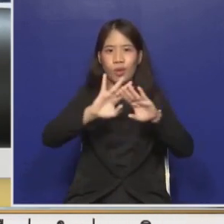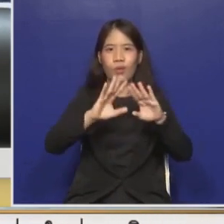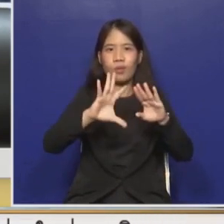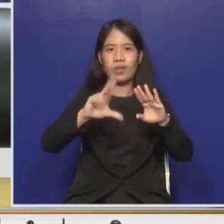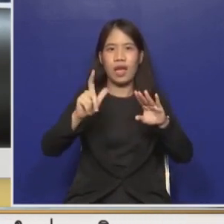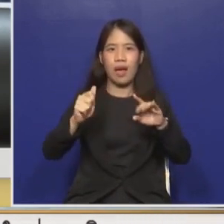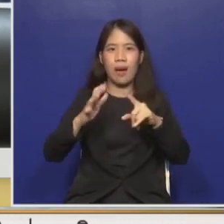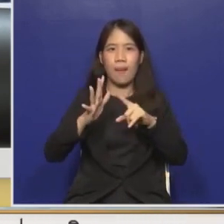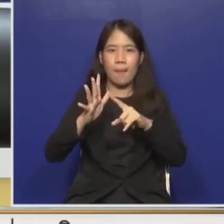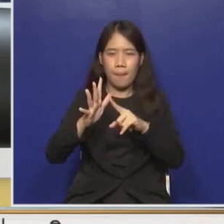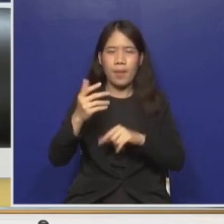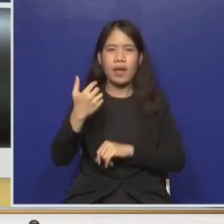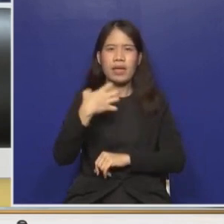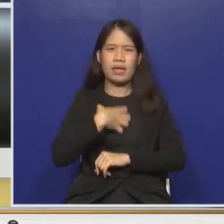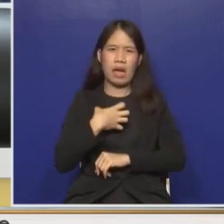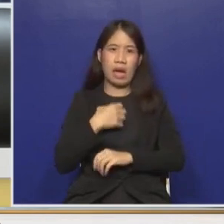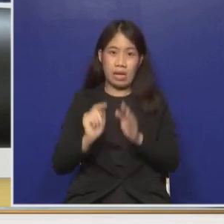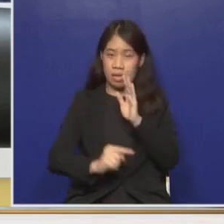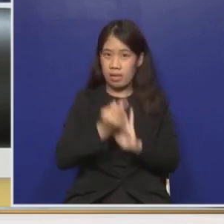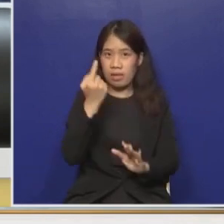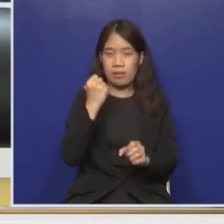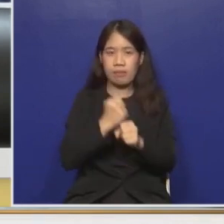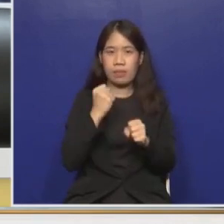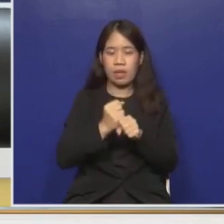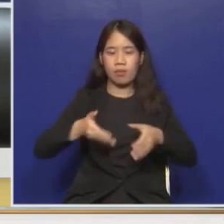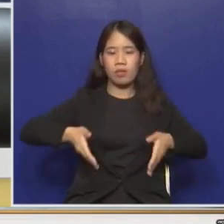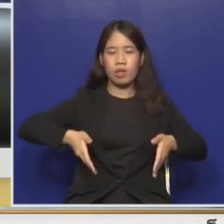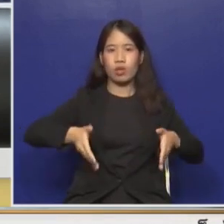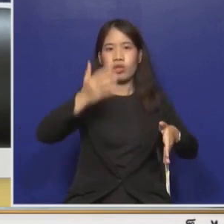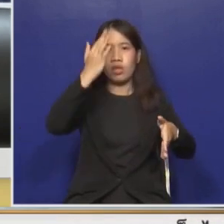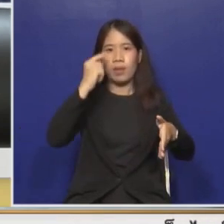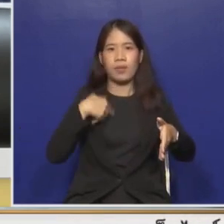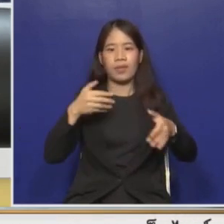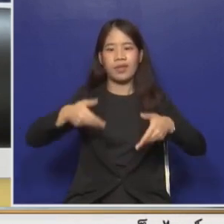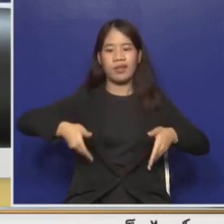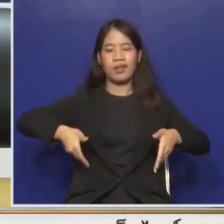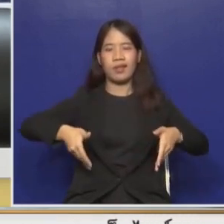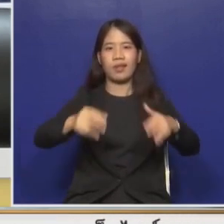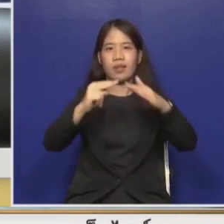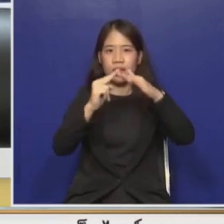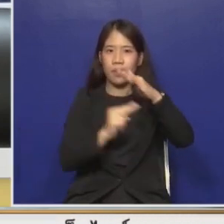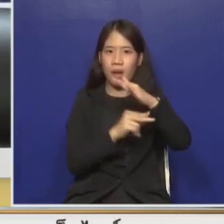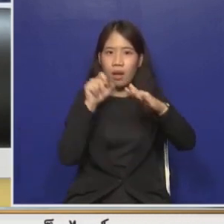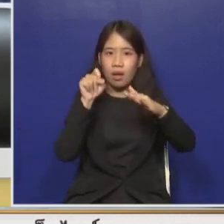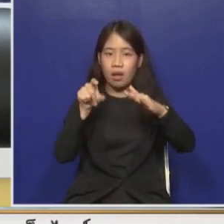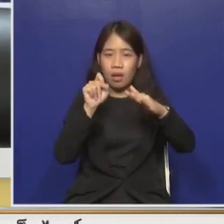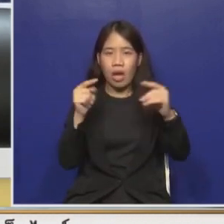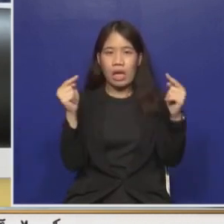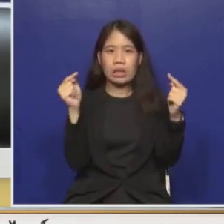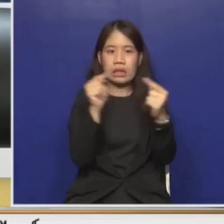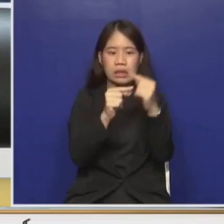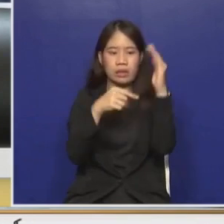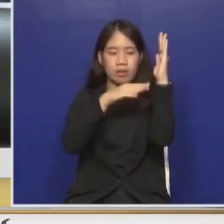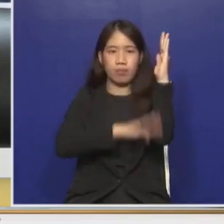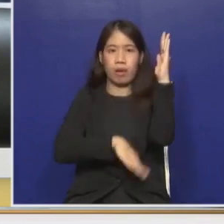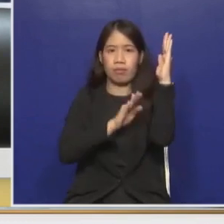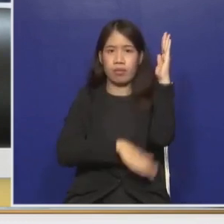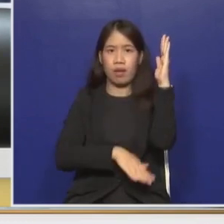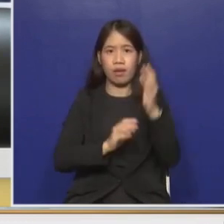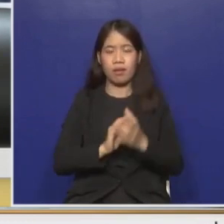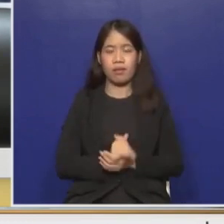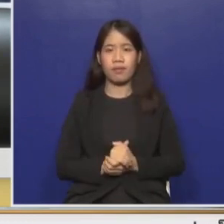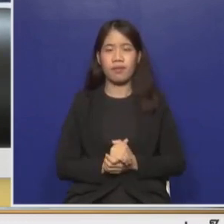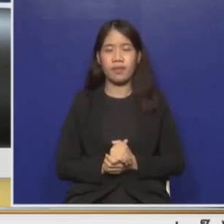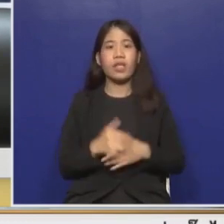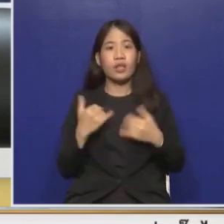เป็การร่เริมดำเนนการเส้นแรกเพื่อให้ Motorway จนไปถึงอำเภอรสุรัยโกรกในอำเภอรสุดแดนของจงหวดภาคใต้ต่